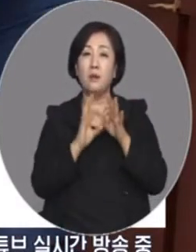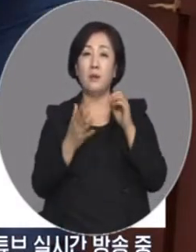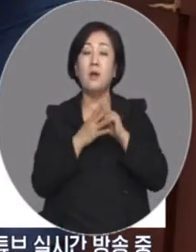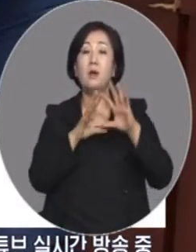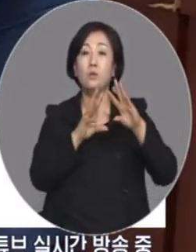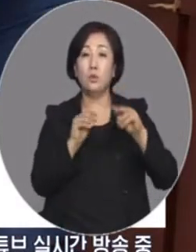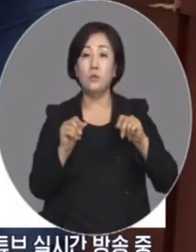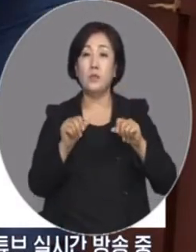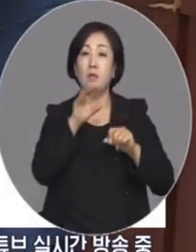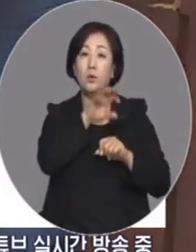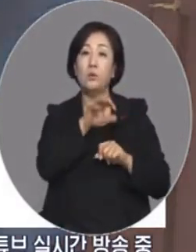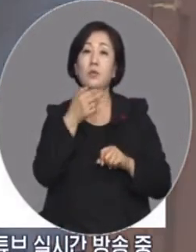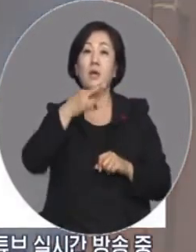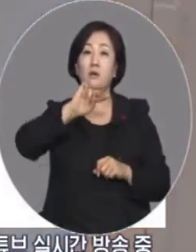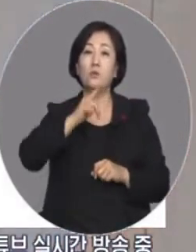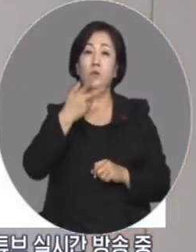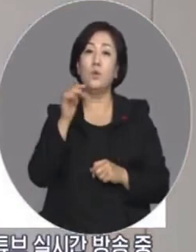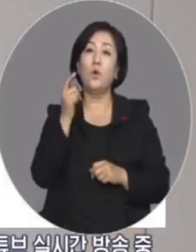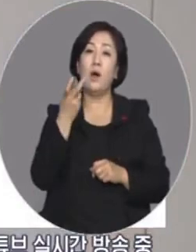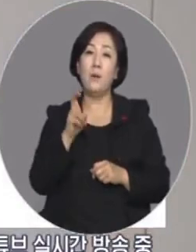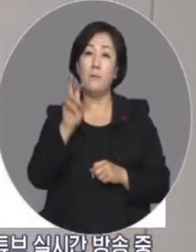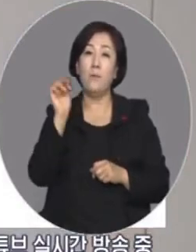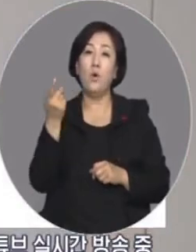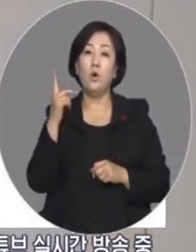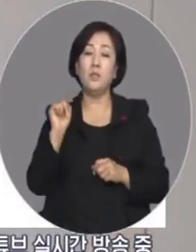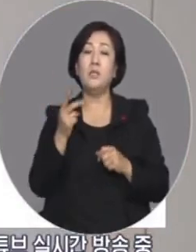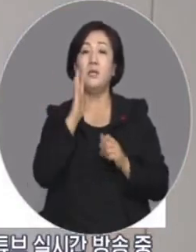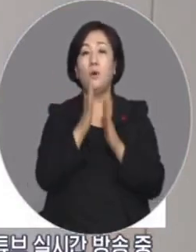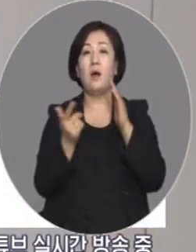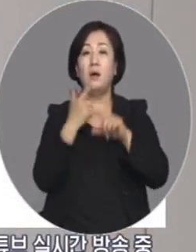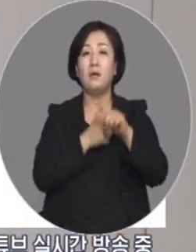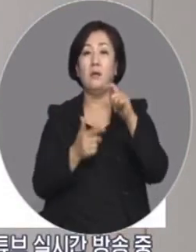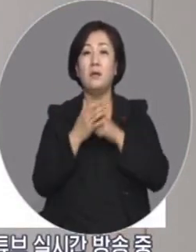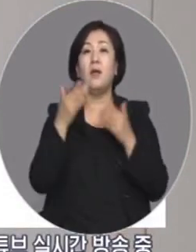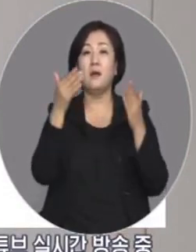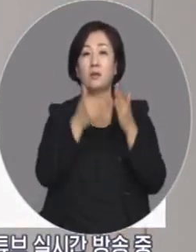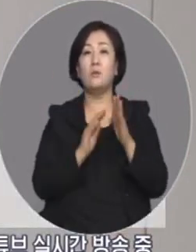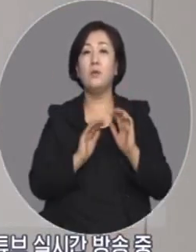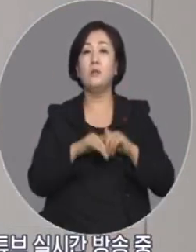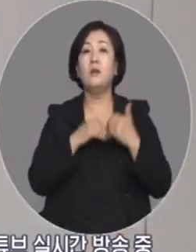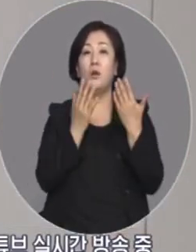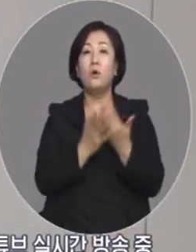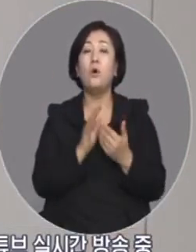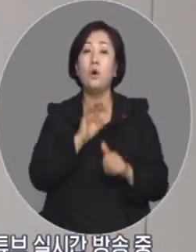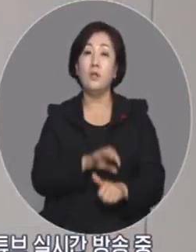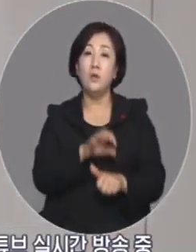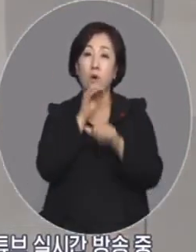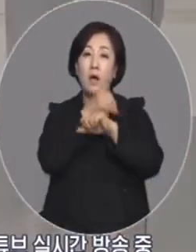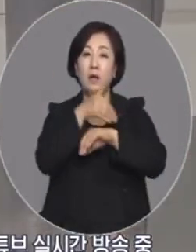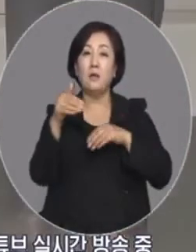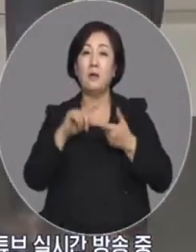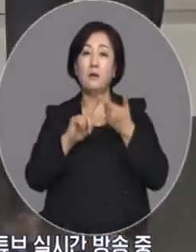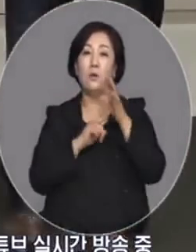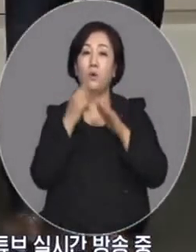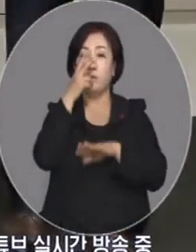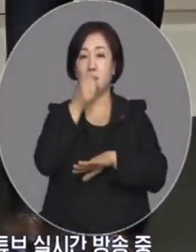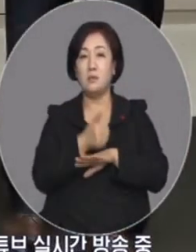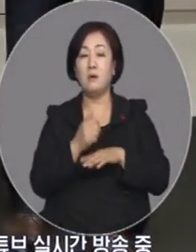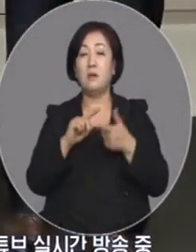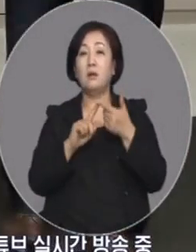토지가 수소 암모니아 등 그린에너지 의 수출입 터미널로 활용될 가능성이 높아진 걸로 분석됩니다